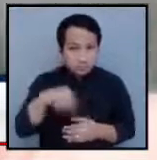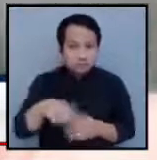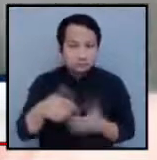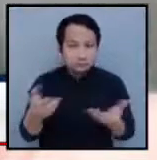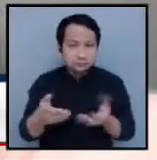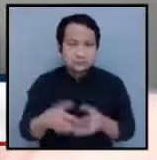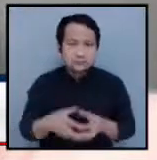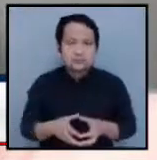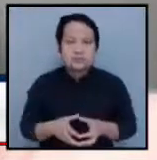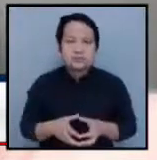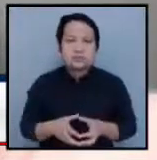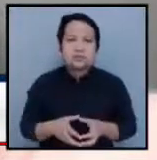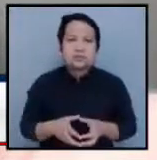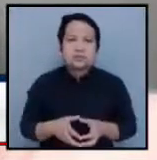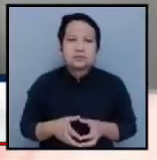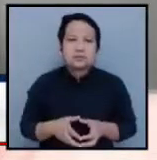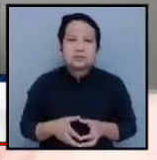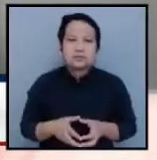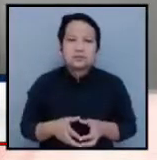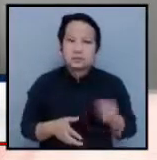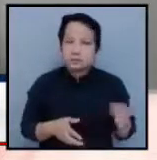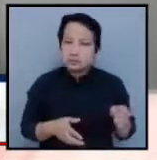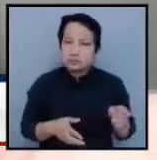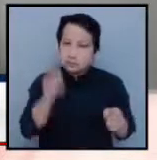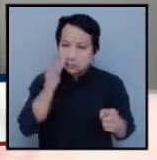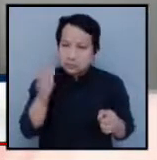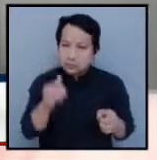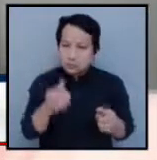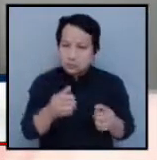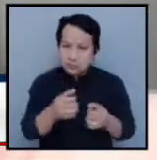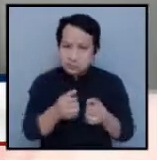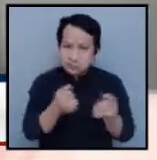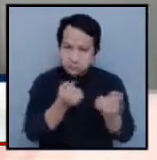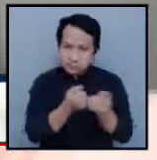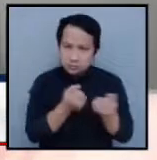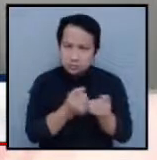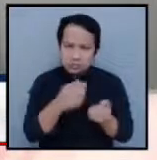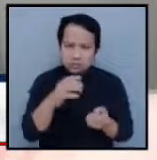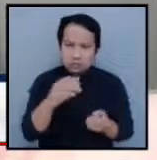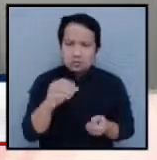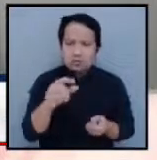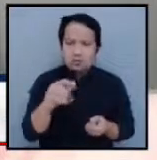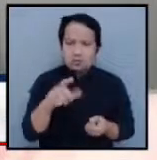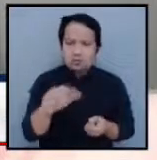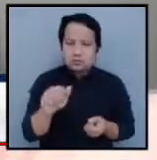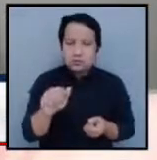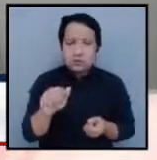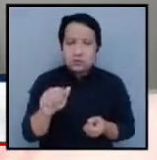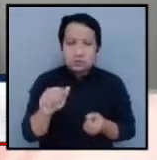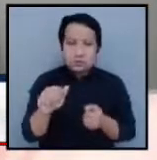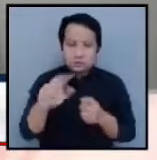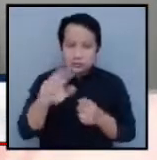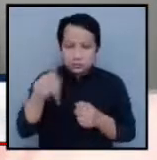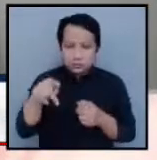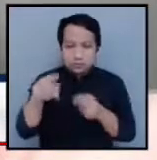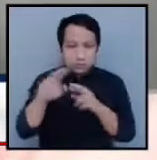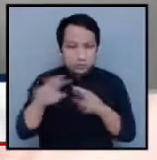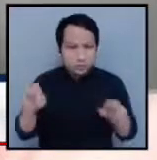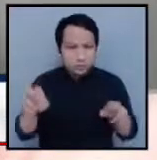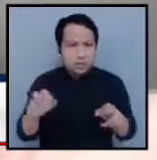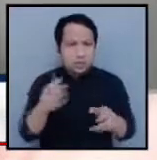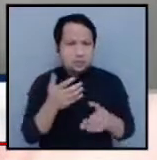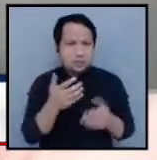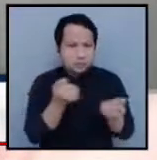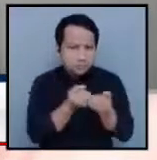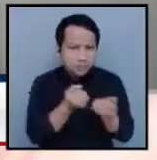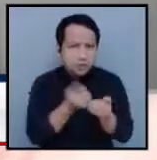Dr. Ong, sa chipo ito, suportado po ng Okta Research ang no vax, no labas policy na ating pamahalaan. Pero matanong na rin po namin dahil may